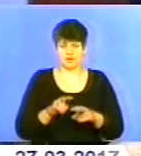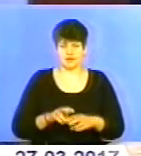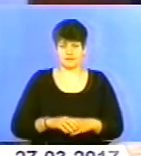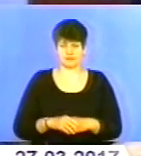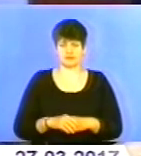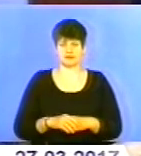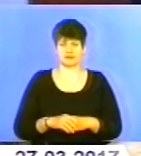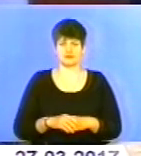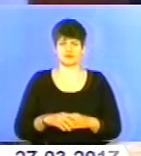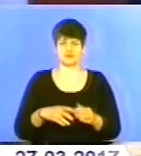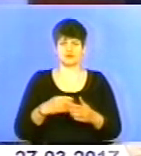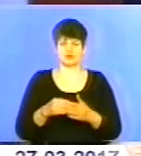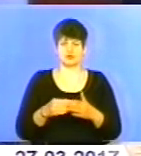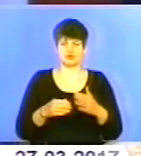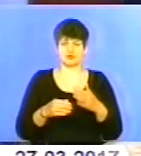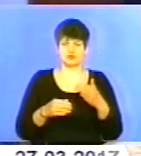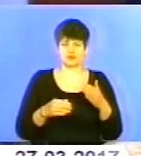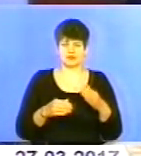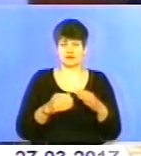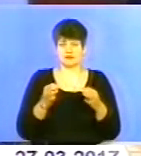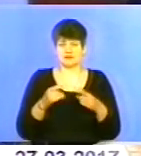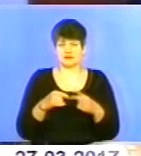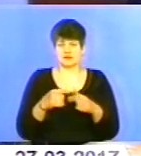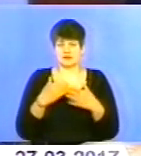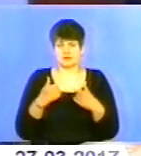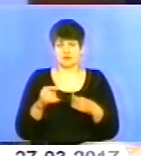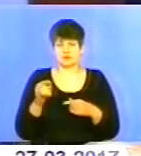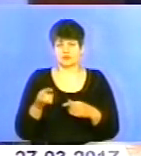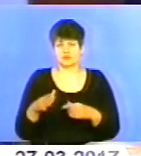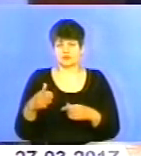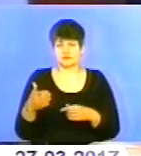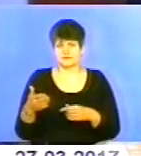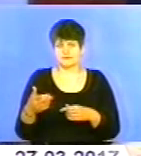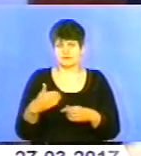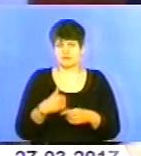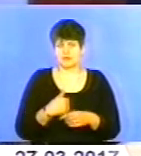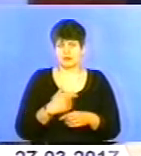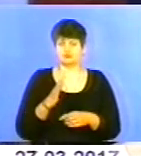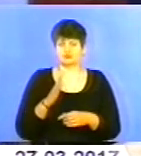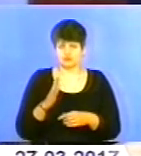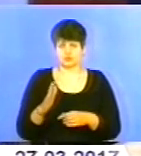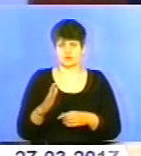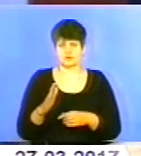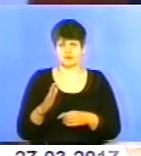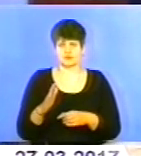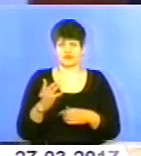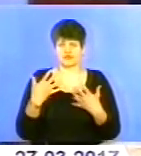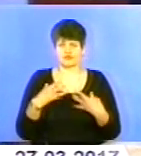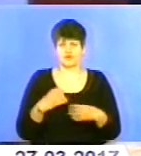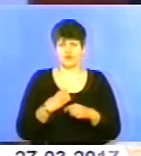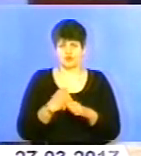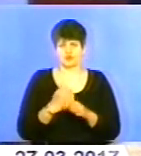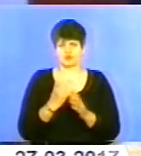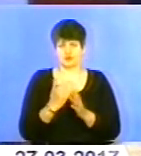цьому відділення жодної компетенції немає. З своєї сторони, ми будемо вже в робочому